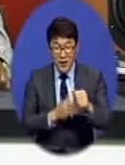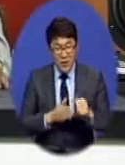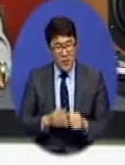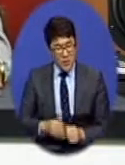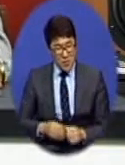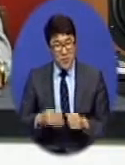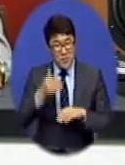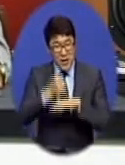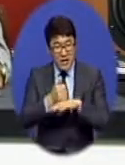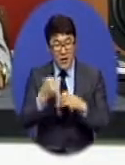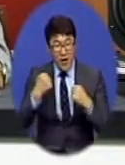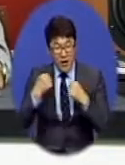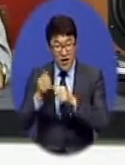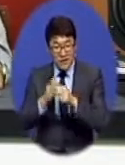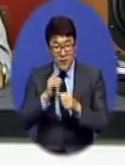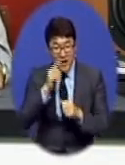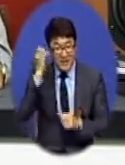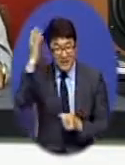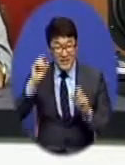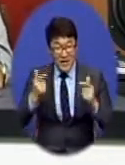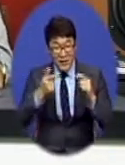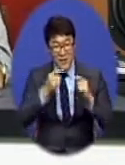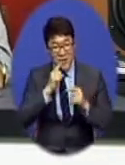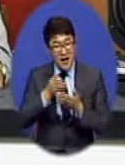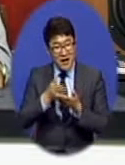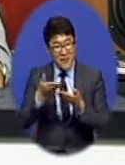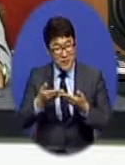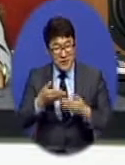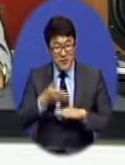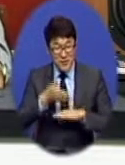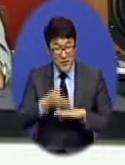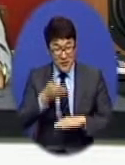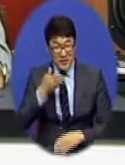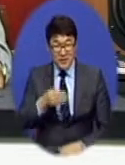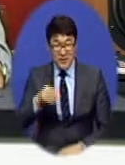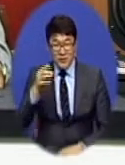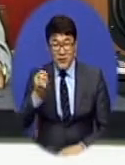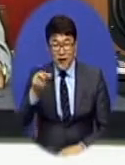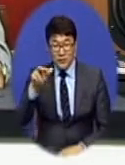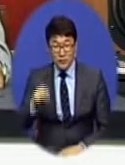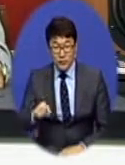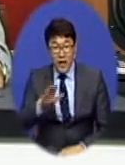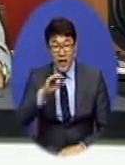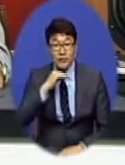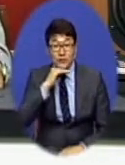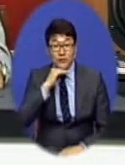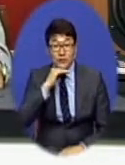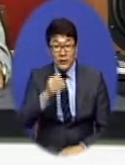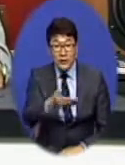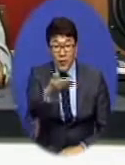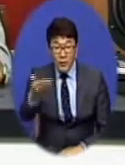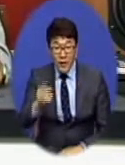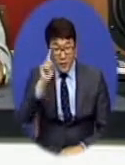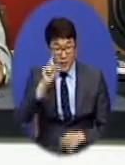마지막에 건강하시라는 네. 말씀 잊지 않으시고 해주셨습니다. 노래 준비되어 있죠? 네, 네. 자, 최현주님이, 아차. 그리고 시청자 여러분